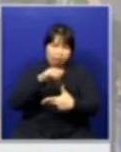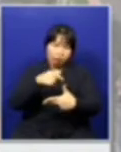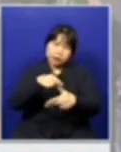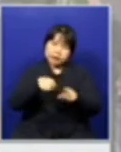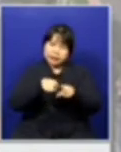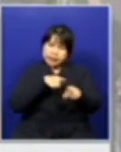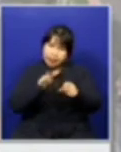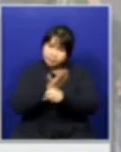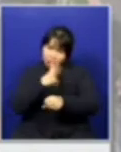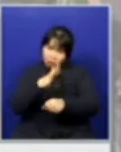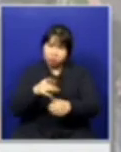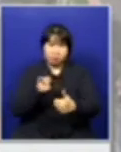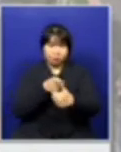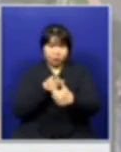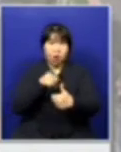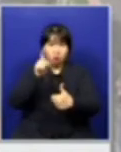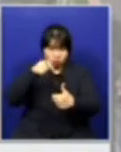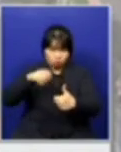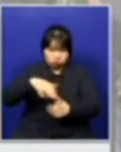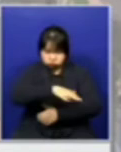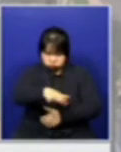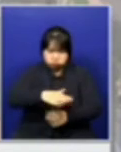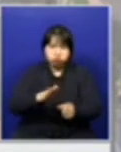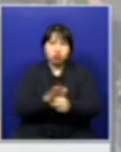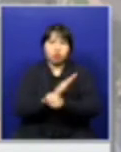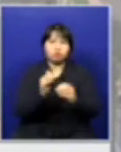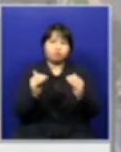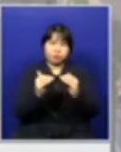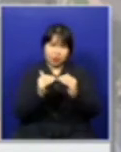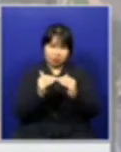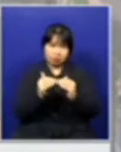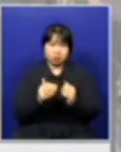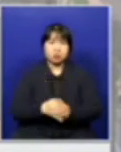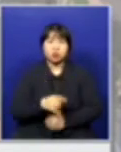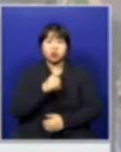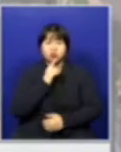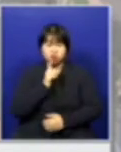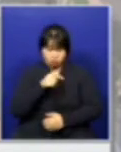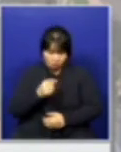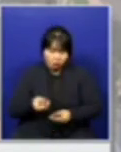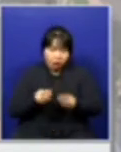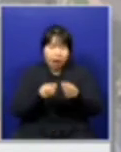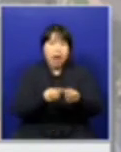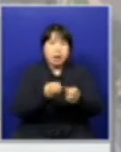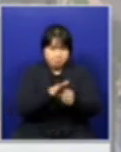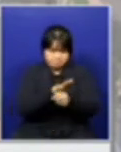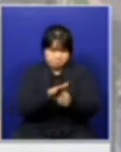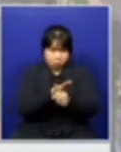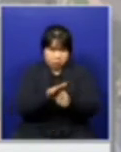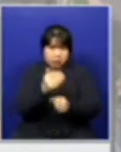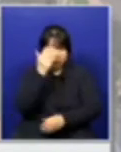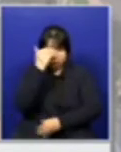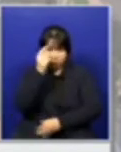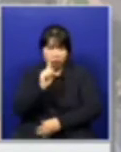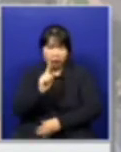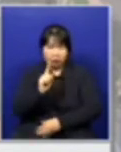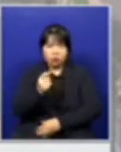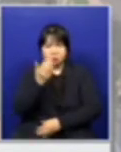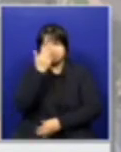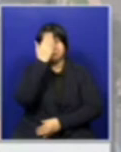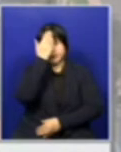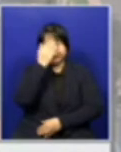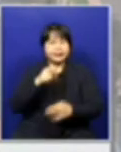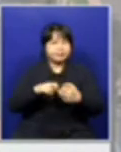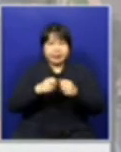ครบการเยียวยานี่ต้องให้ทั่วถึงต้องให้เป็นธรรมนะคะต้องให้เพียงพอนะคะท่านประธานเพราะว่ามันเป็นภาวะวิกฤตที่ทุก